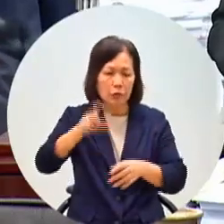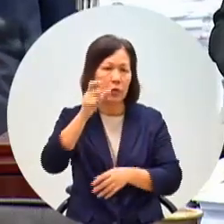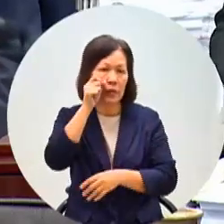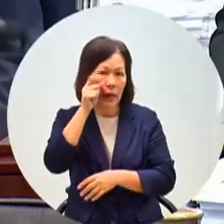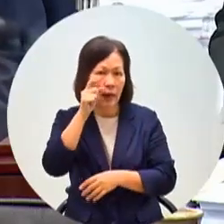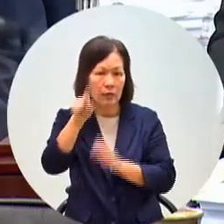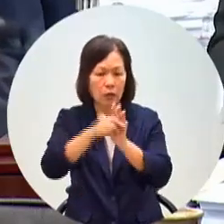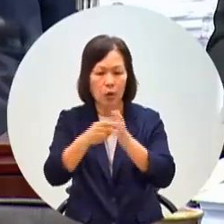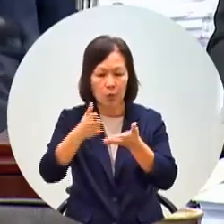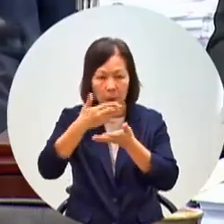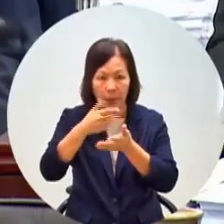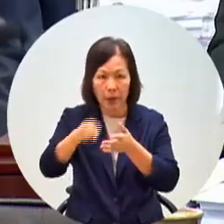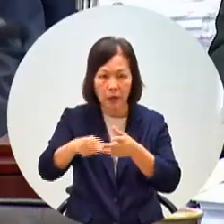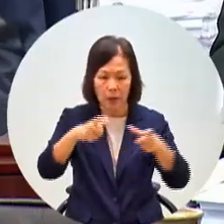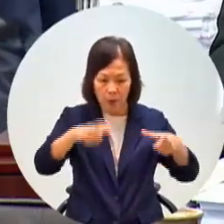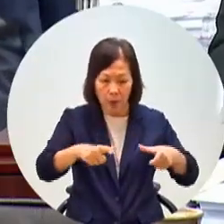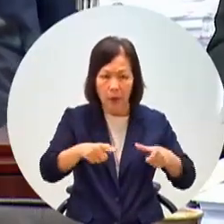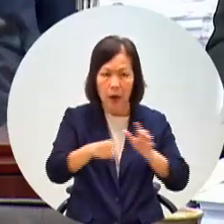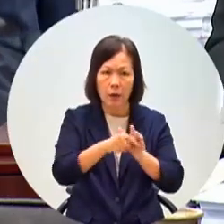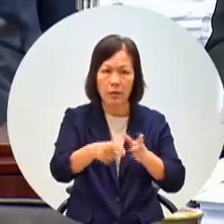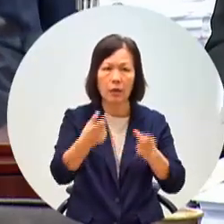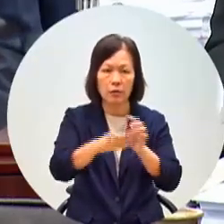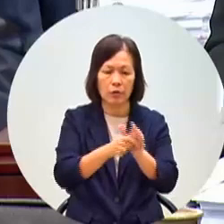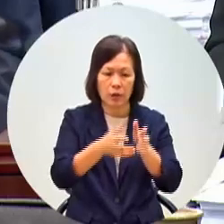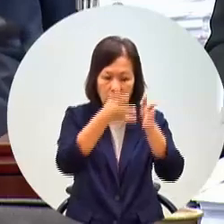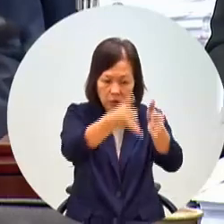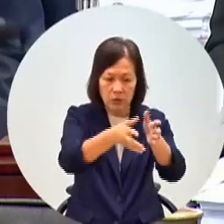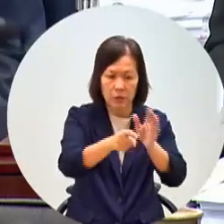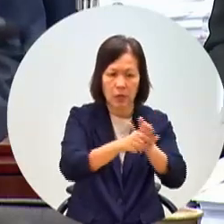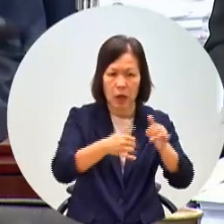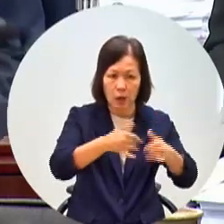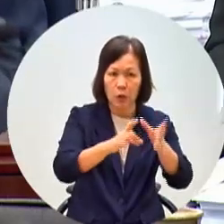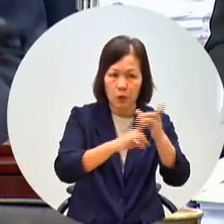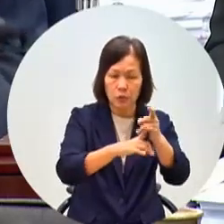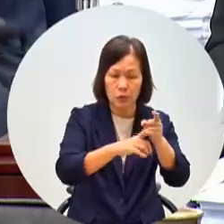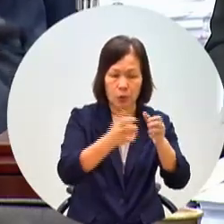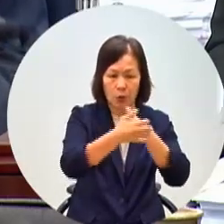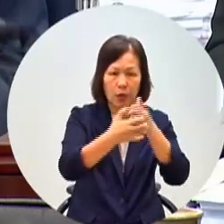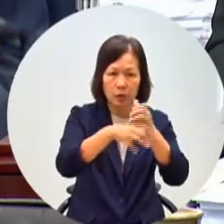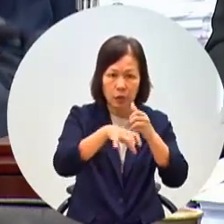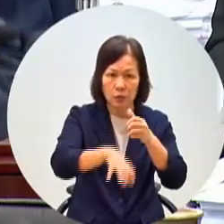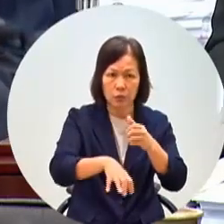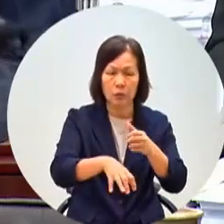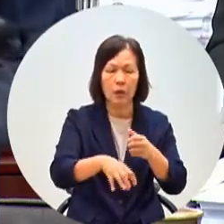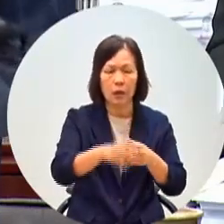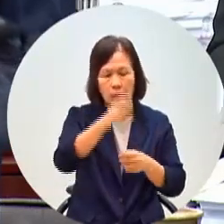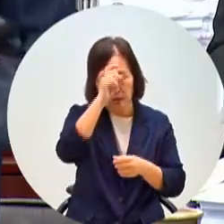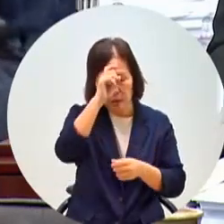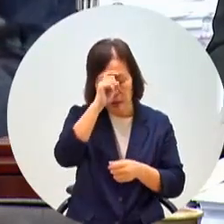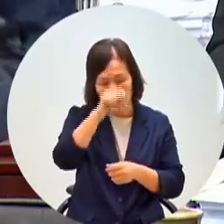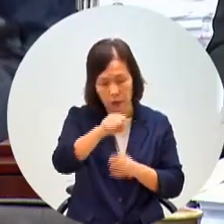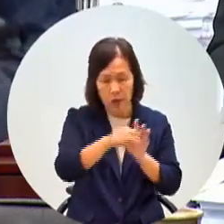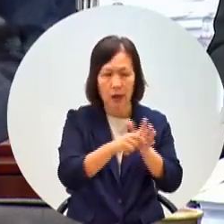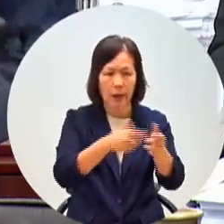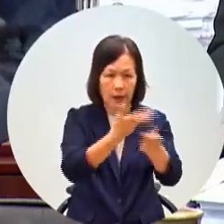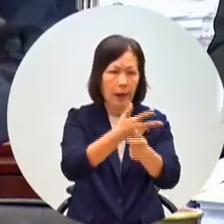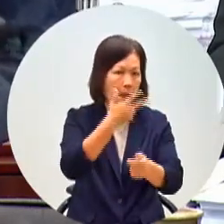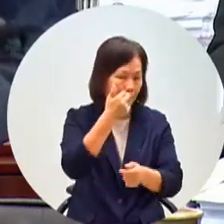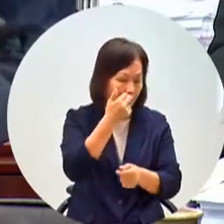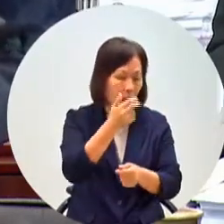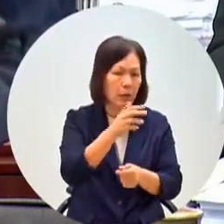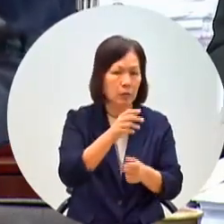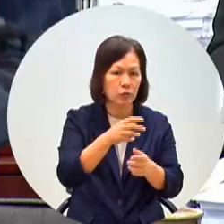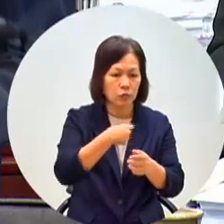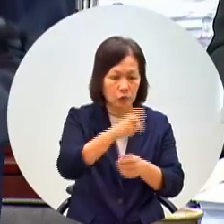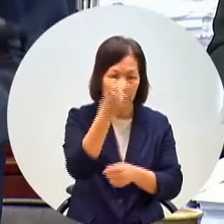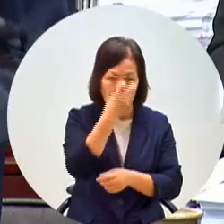那裡我們就篩檢站，我們就直接設立路德衛生所，所以也都希望說可以較方便讓我們的鄉親使